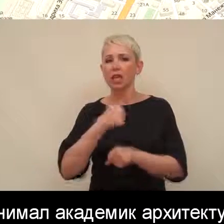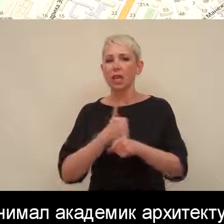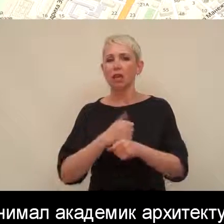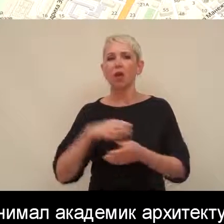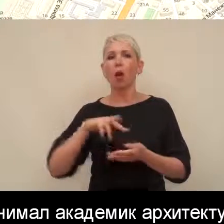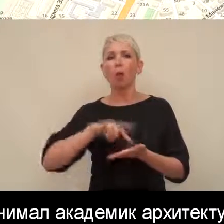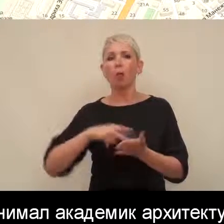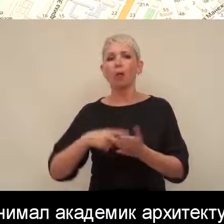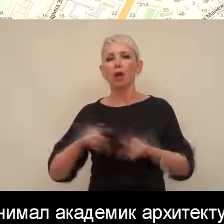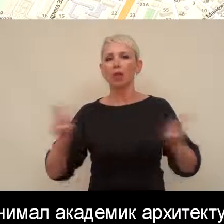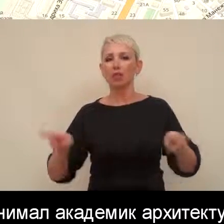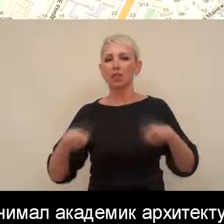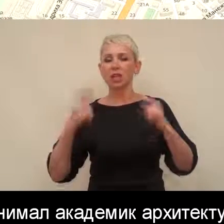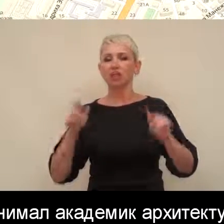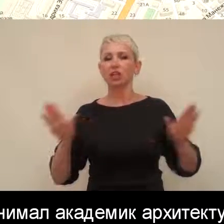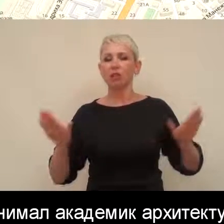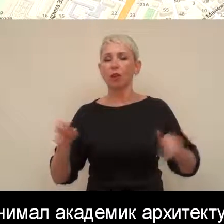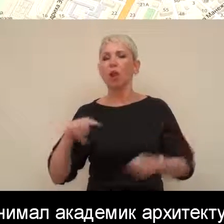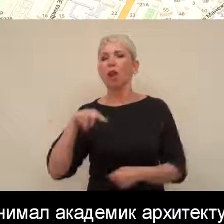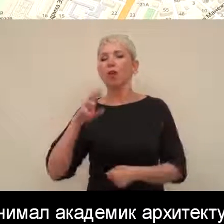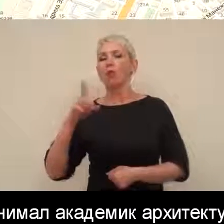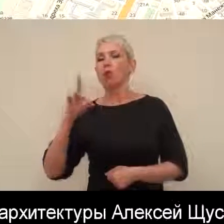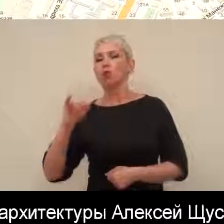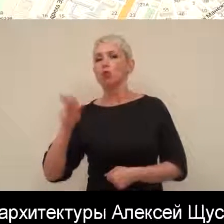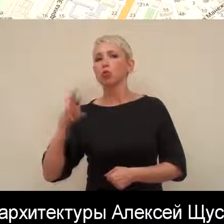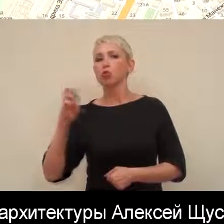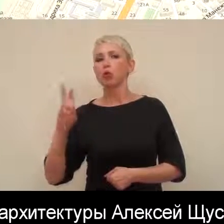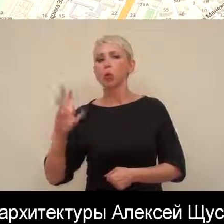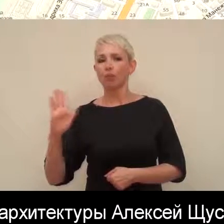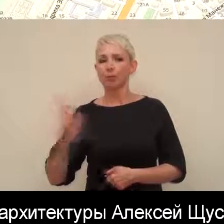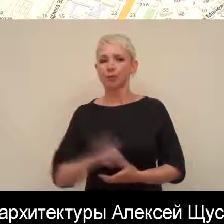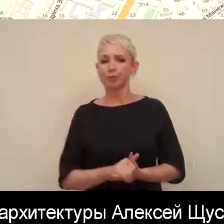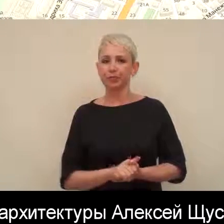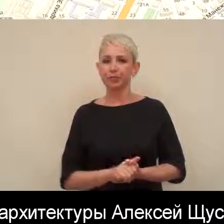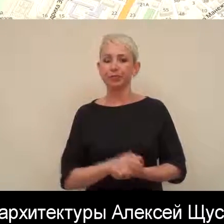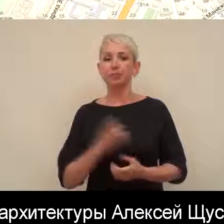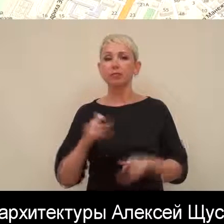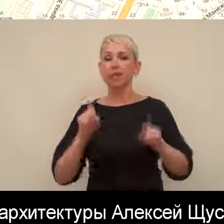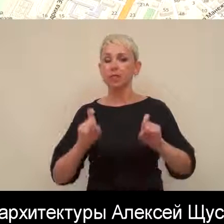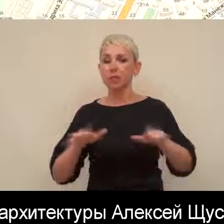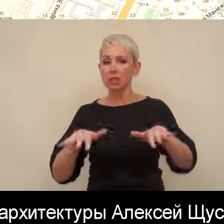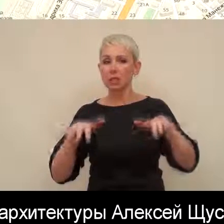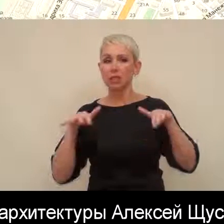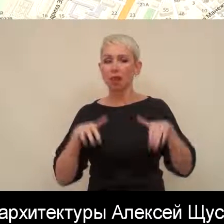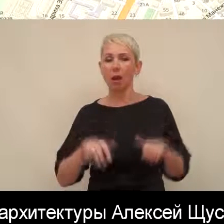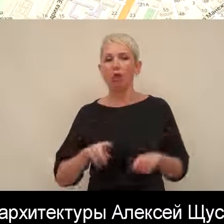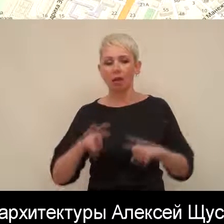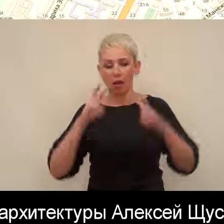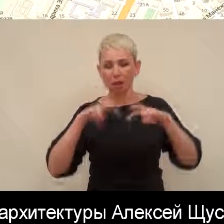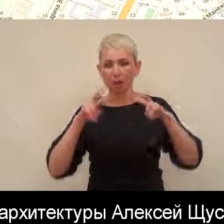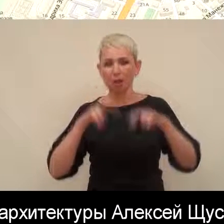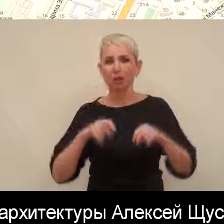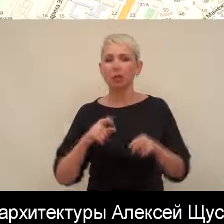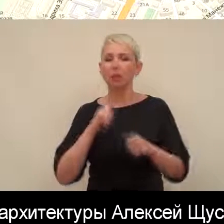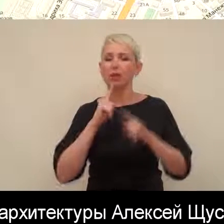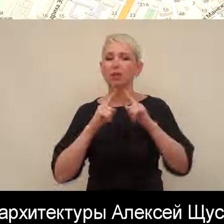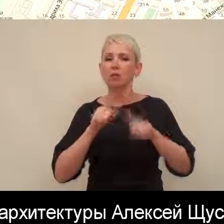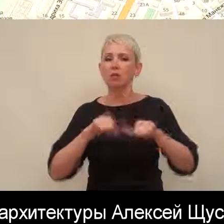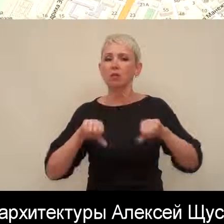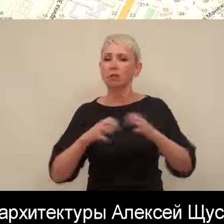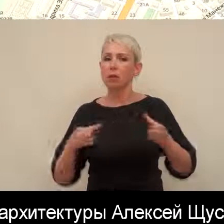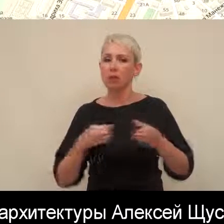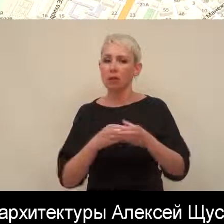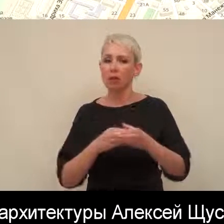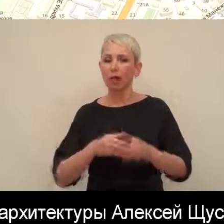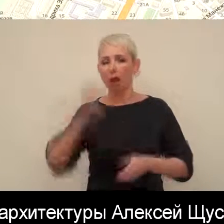возрождения Воронежа Лев Руднев. На заседании экспертного совета академик архитектуры